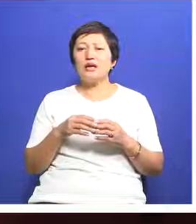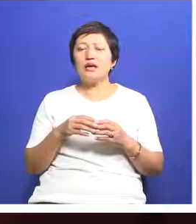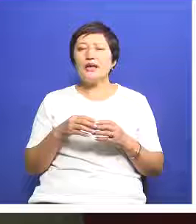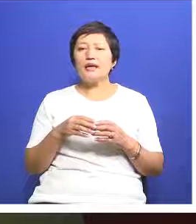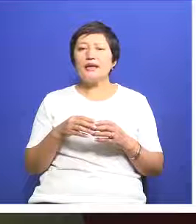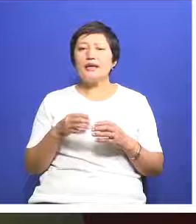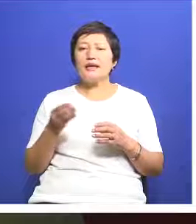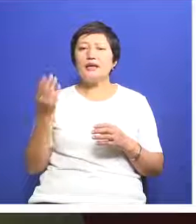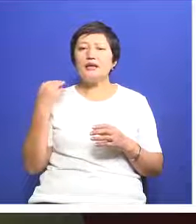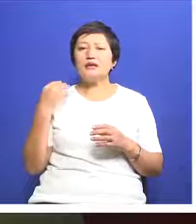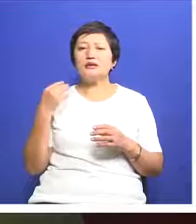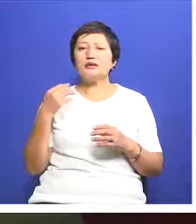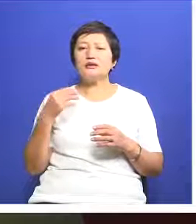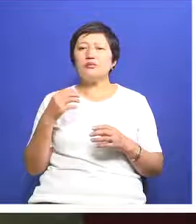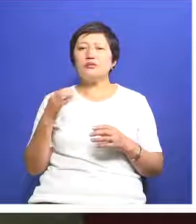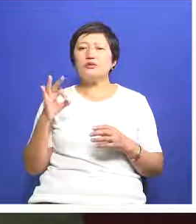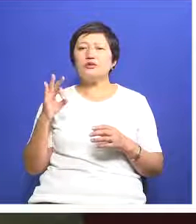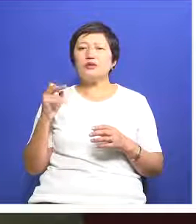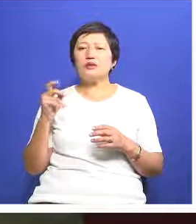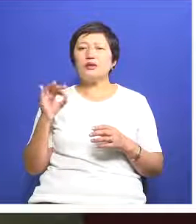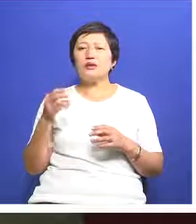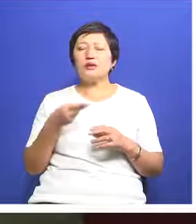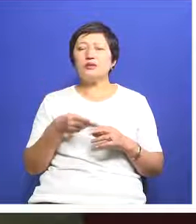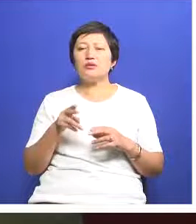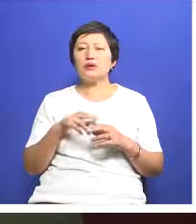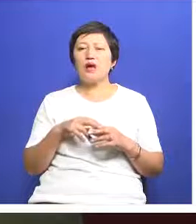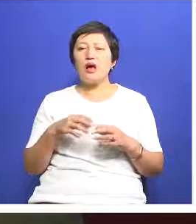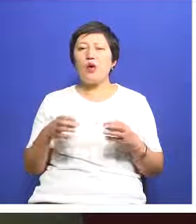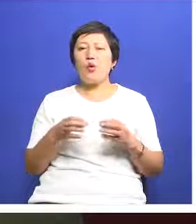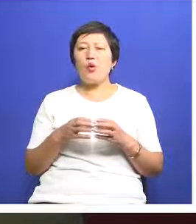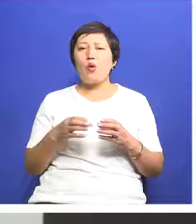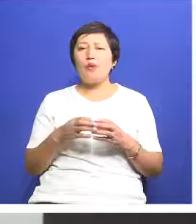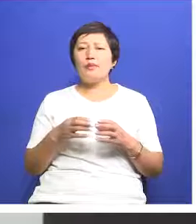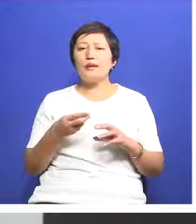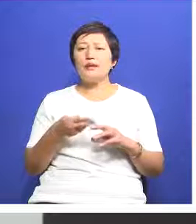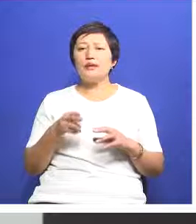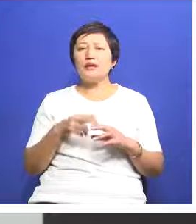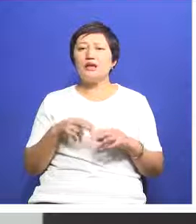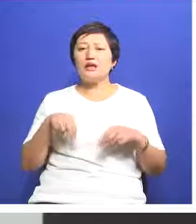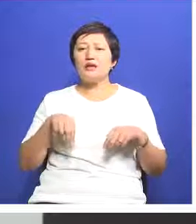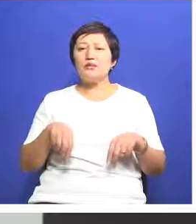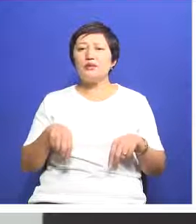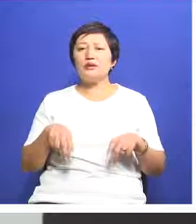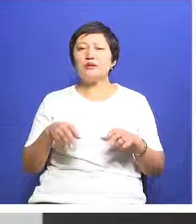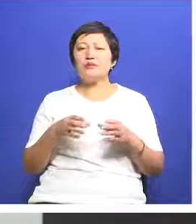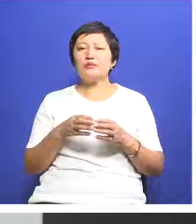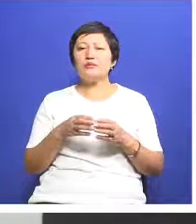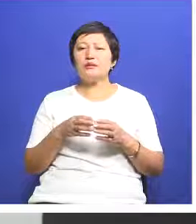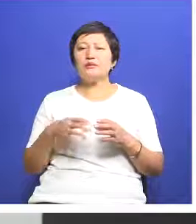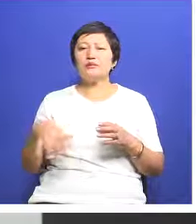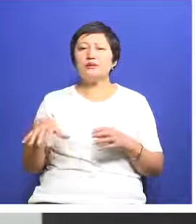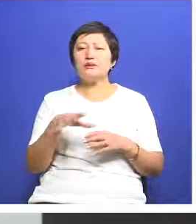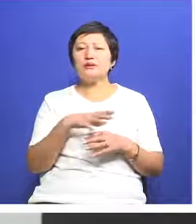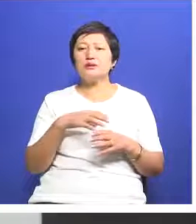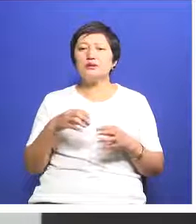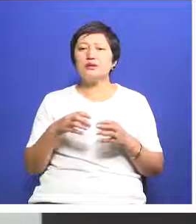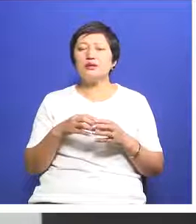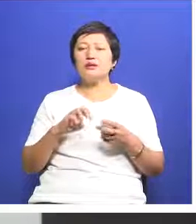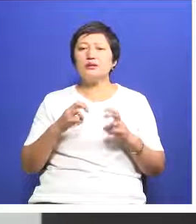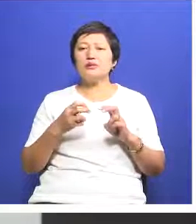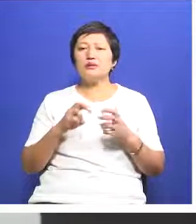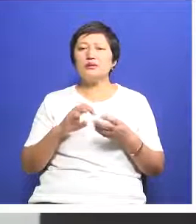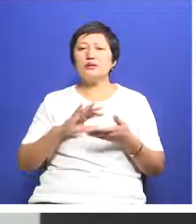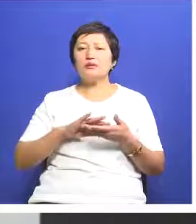келесі біздің бюджеттік нақтылауда осы қоғамдық кеңеспен және депутаттармен біз осы